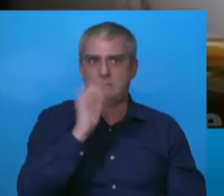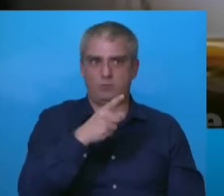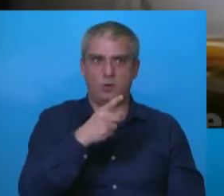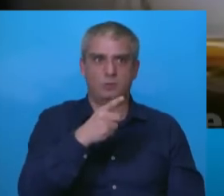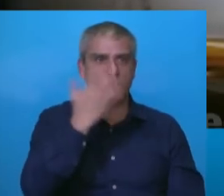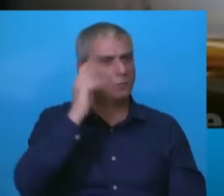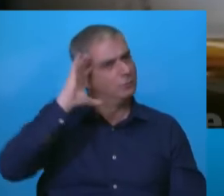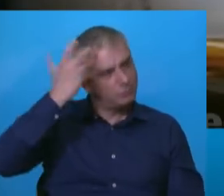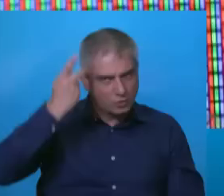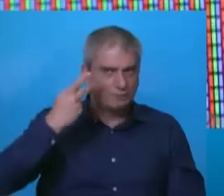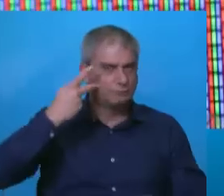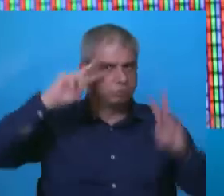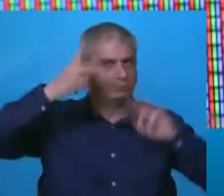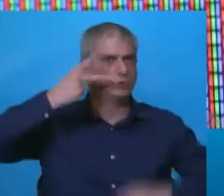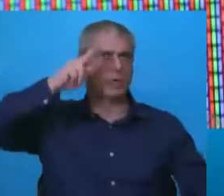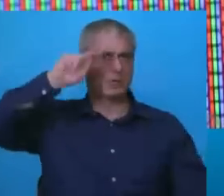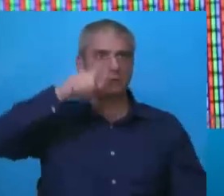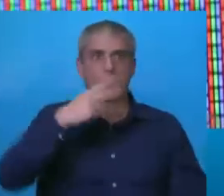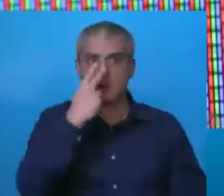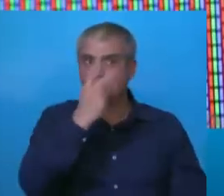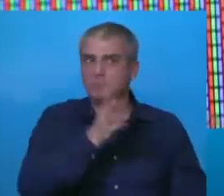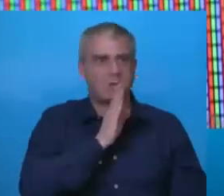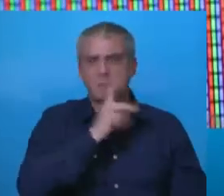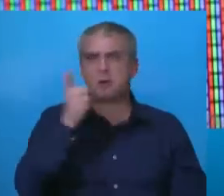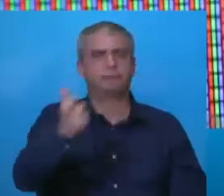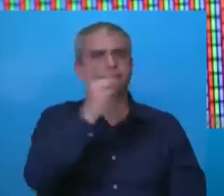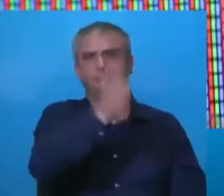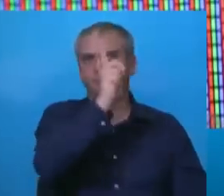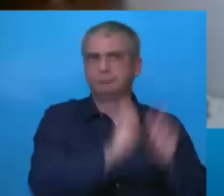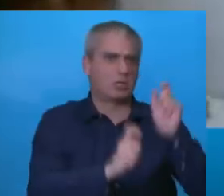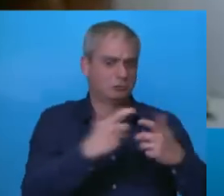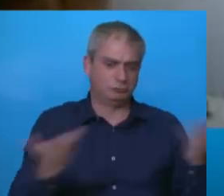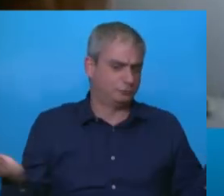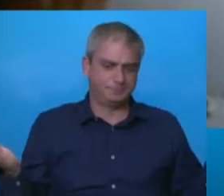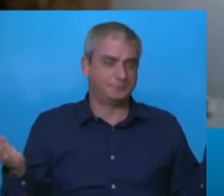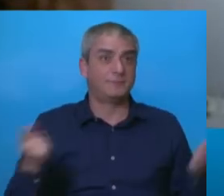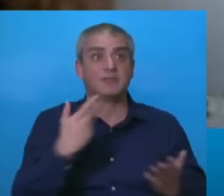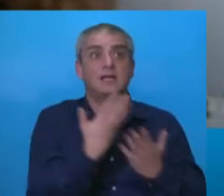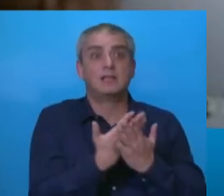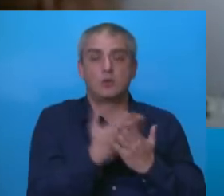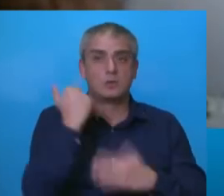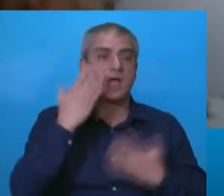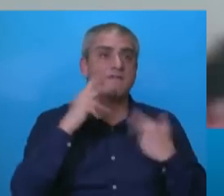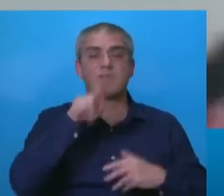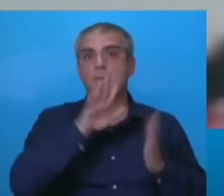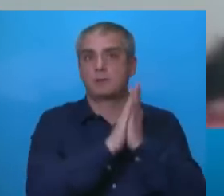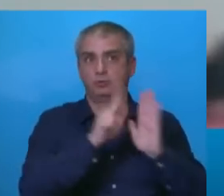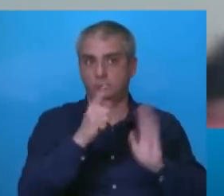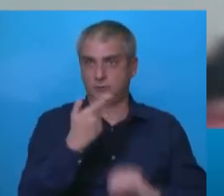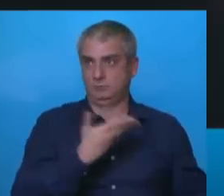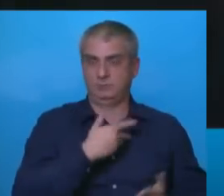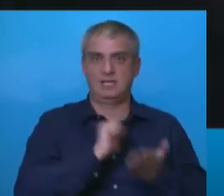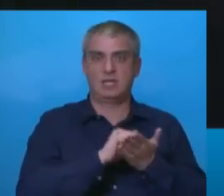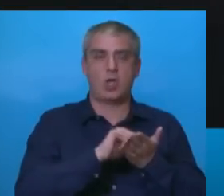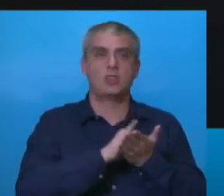got crazier and crazier. You can tell he was perfectly okay with killing anybody. בתיעוד מאביב 2018 שהגיע לידי העיתון ניו